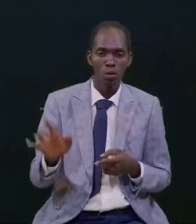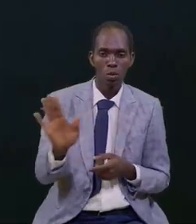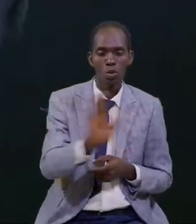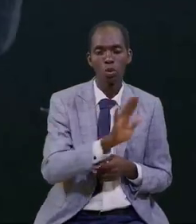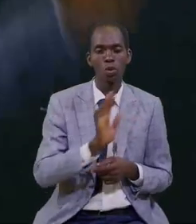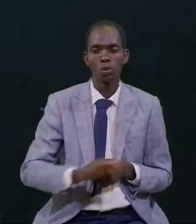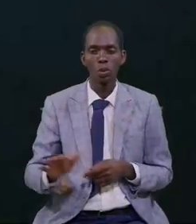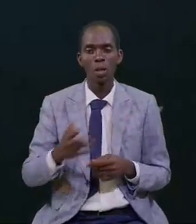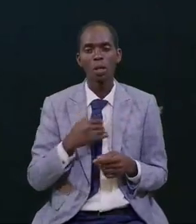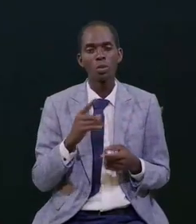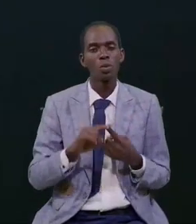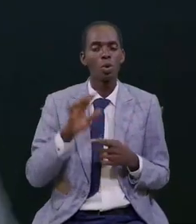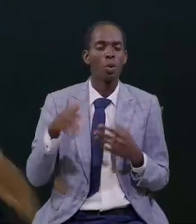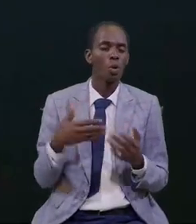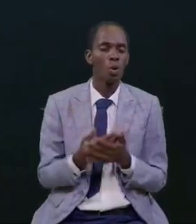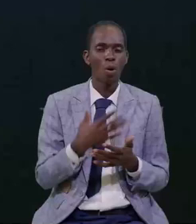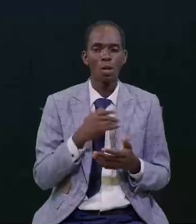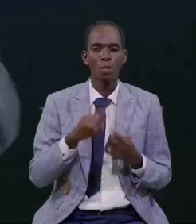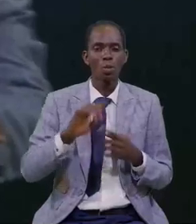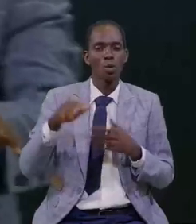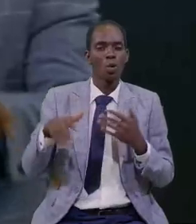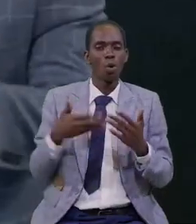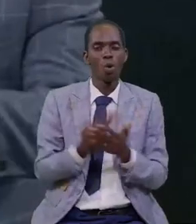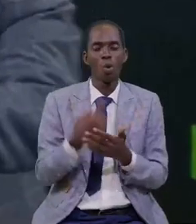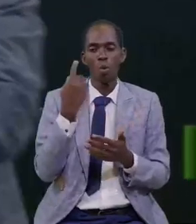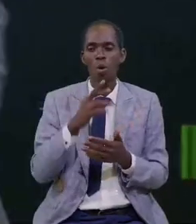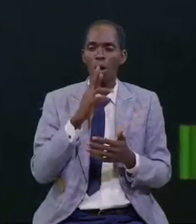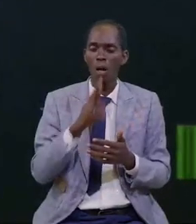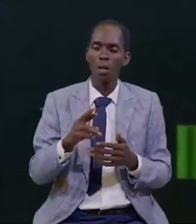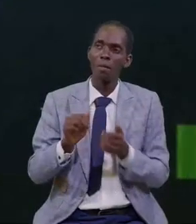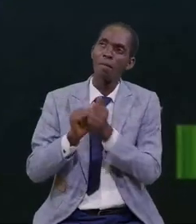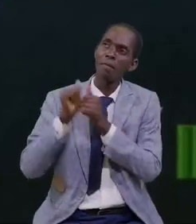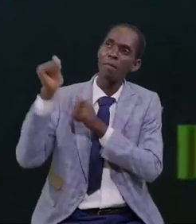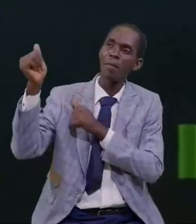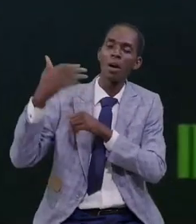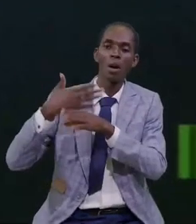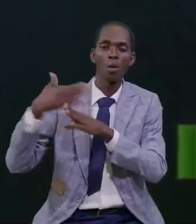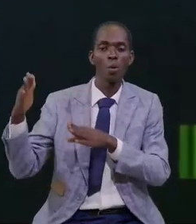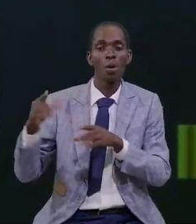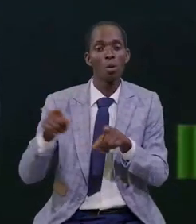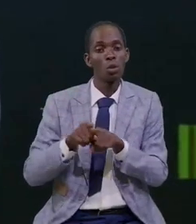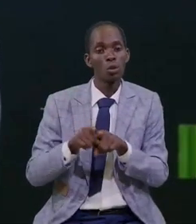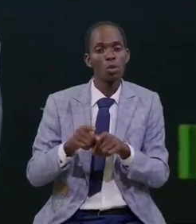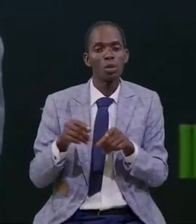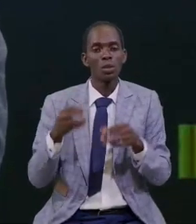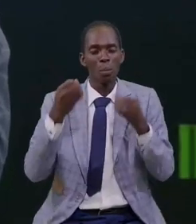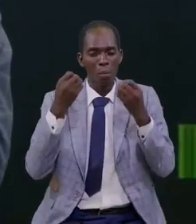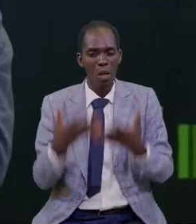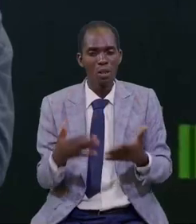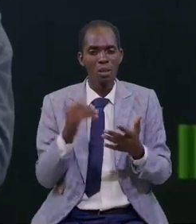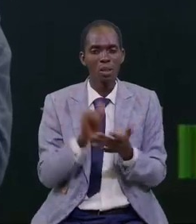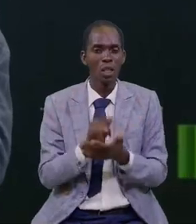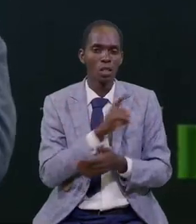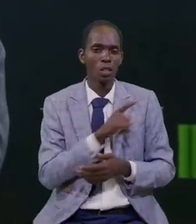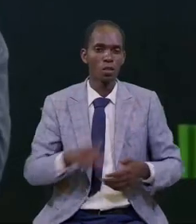tous ceux tous ceux tous ceux tous ceux qui sont loin en aussi grand nombre que le seur notre Dieu les